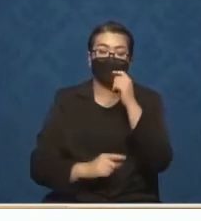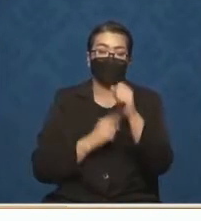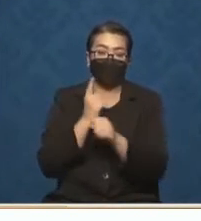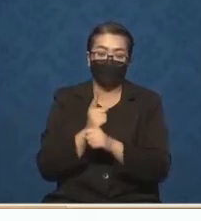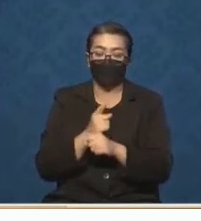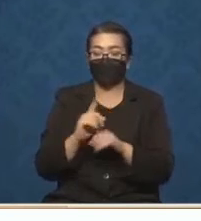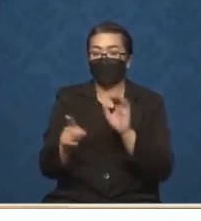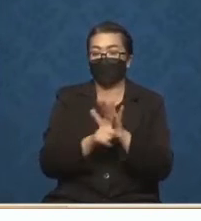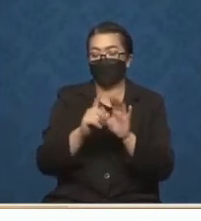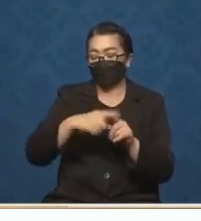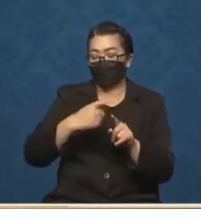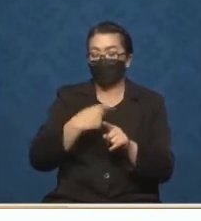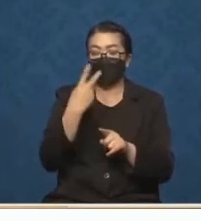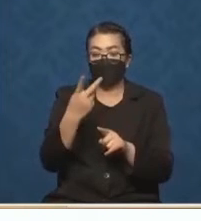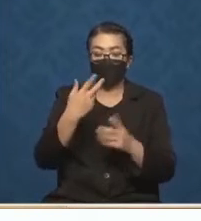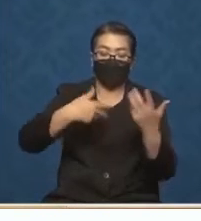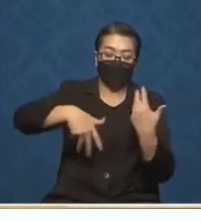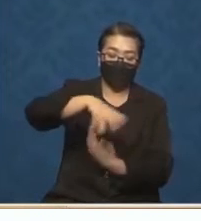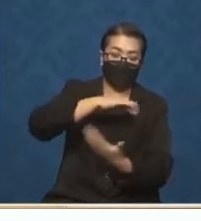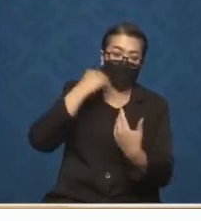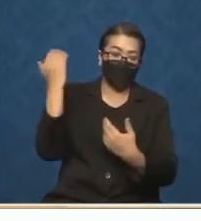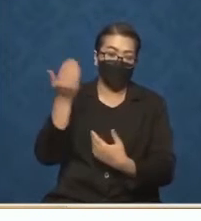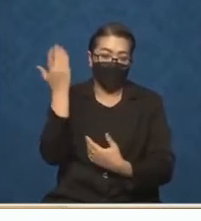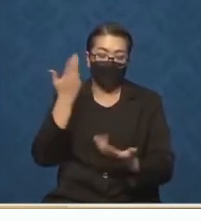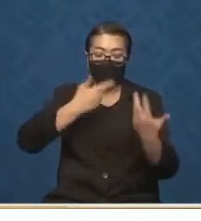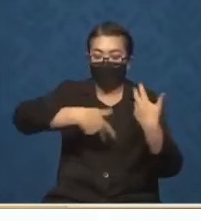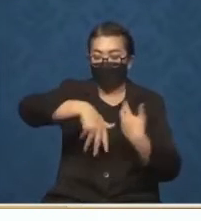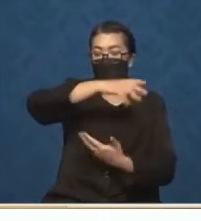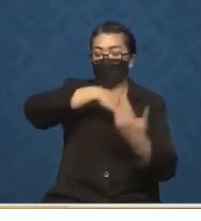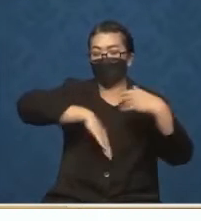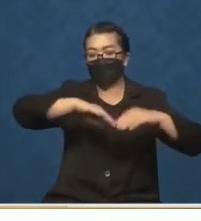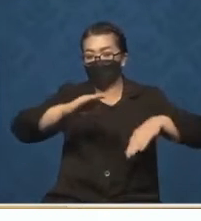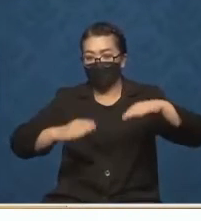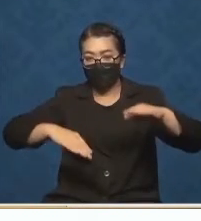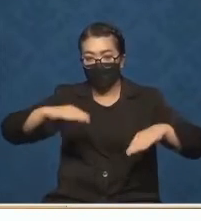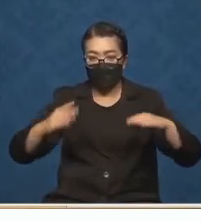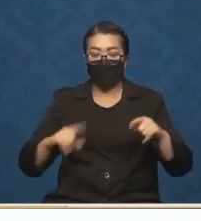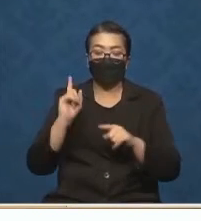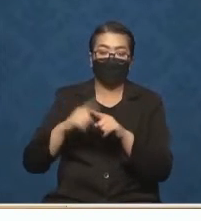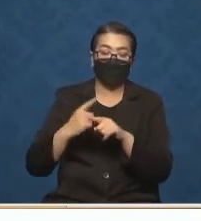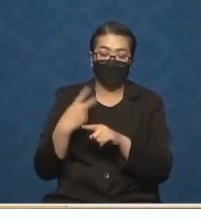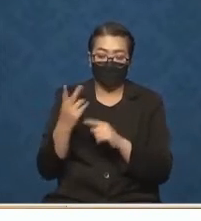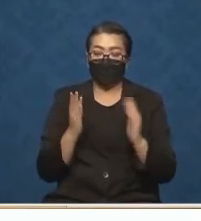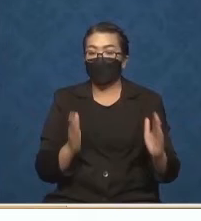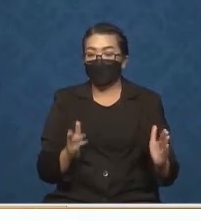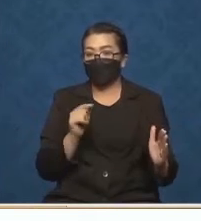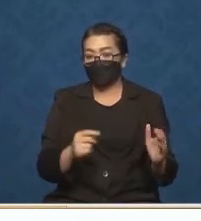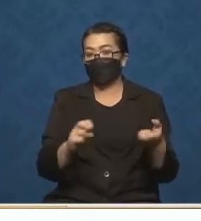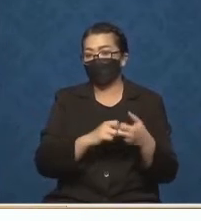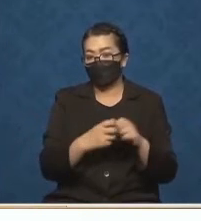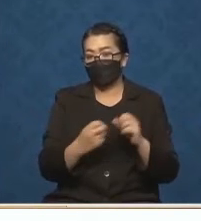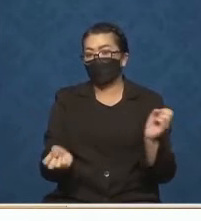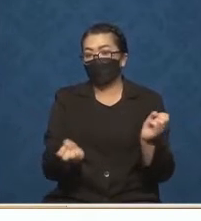นี้ครัประมาณสองเดือนหลงจากนั้นใช้หาดกจะฟ้ฟตัเองกลบมาในช่งสองเดือนนละครับที่เป็นตวปัญหา